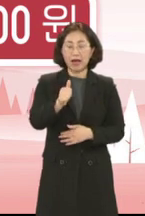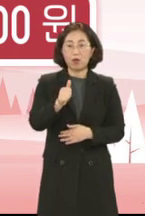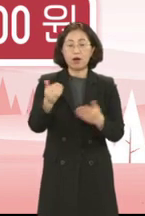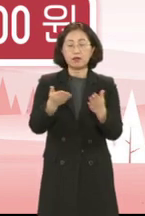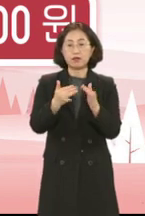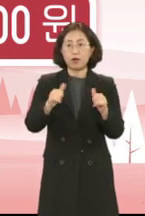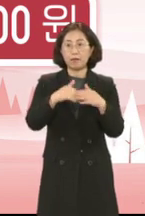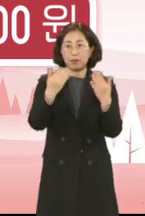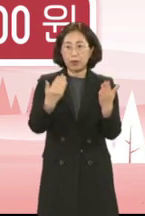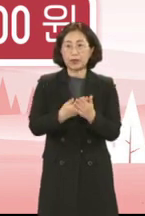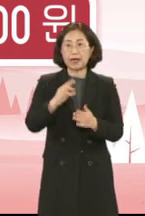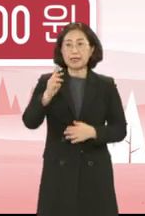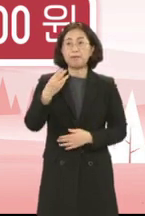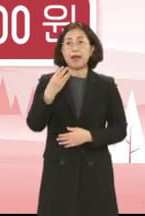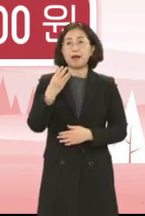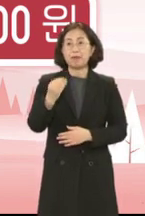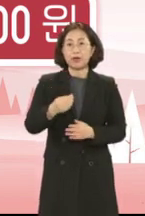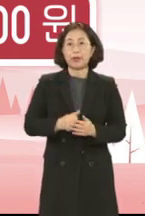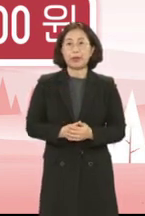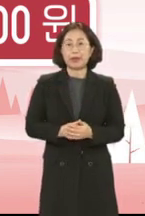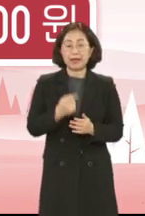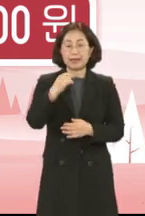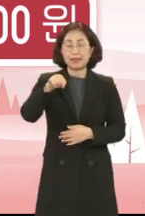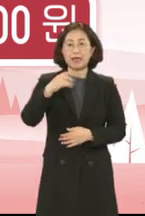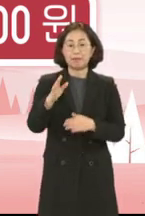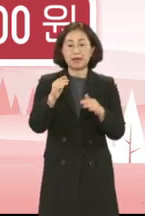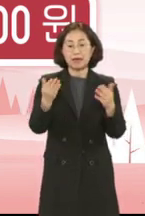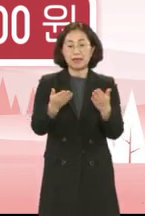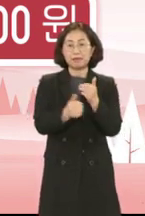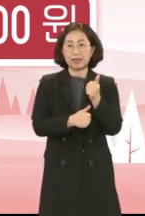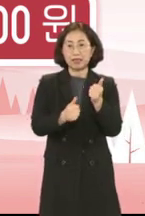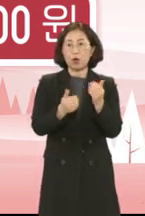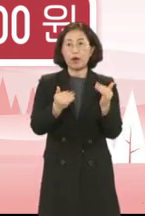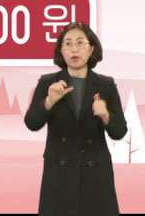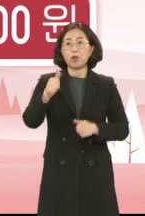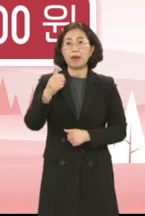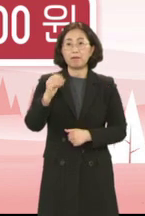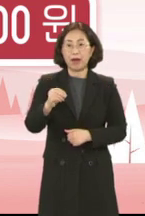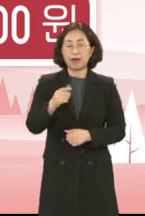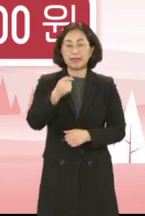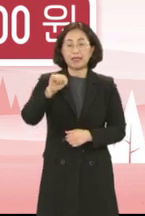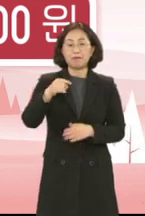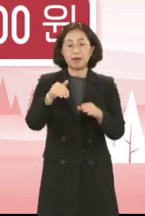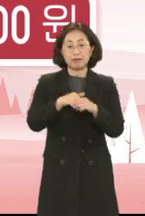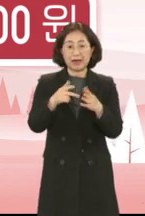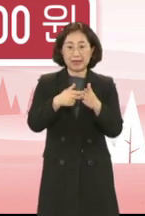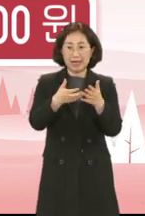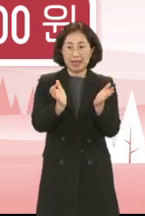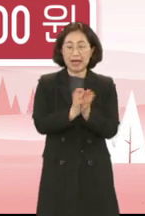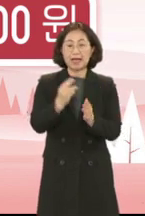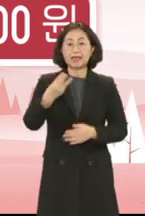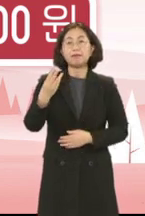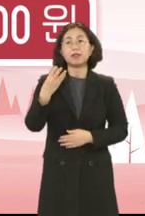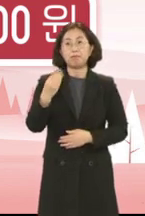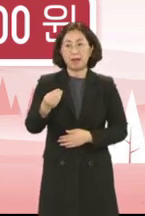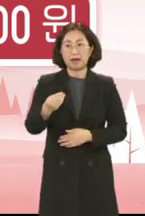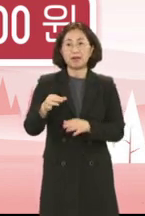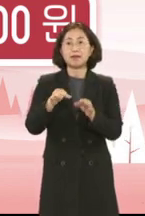병원장의 직원 일동 300만 원, TJB 임직원 일동 500만 원, TJB 문화재단 3천만